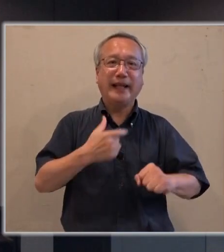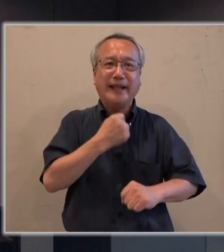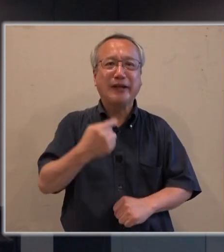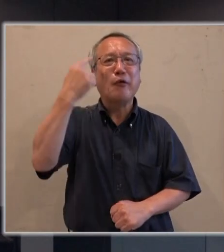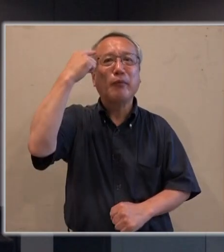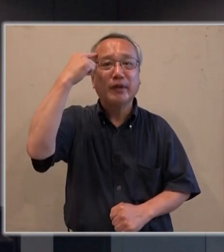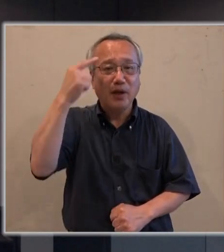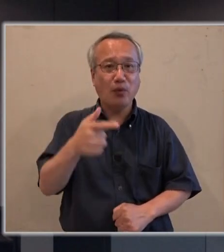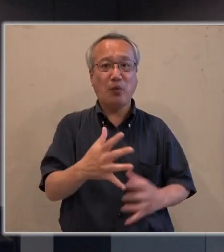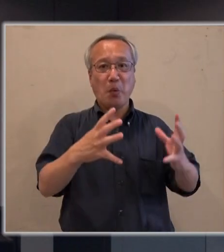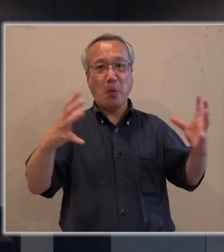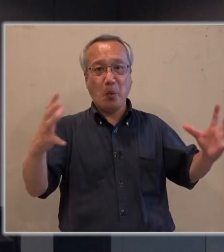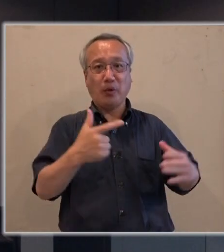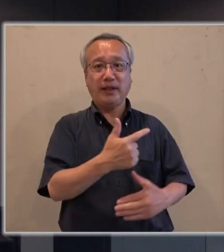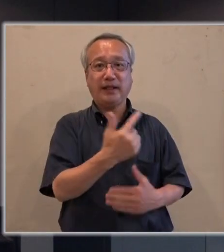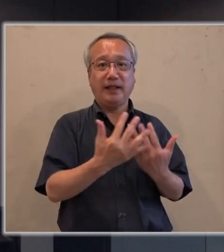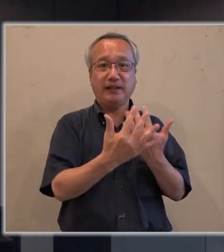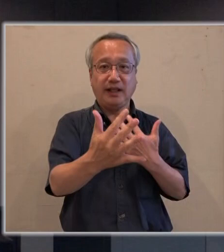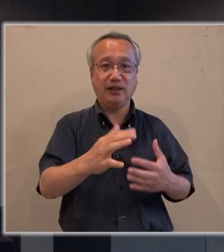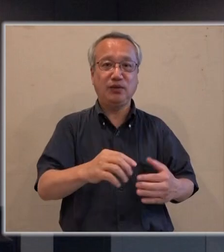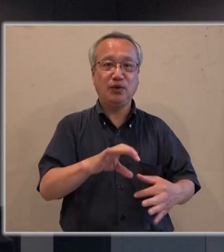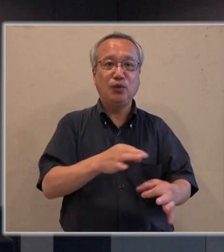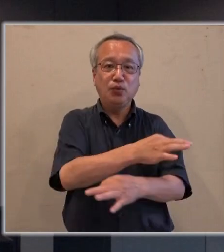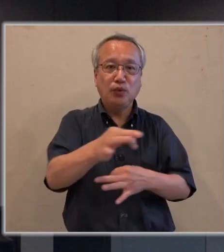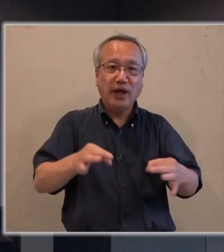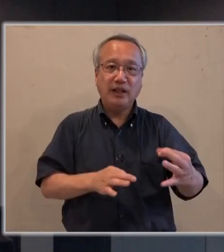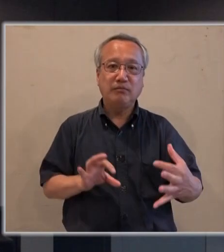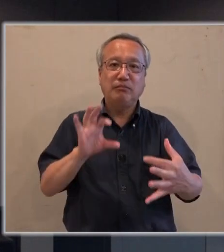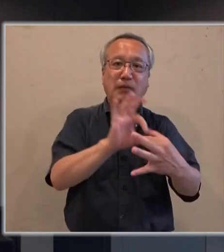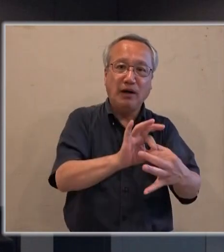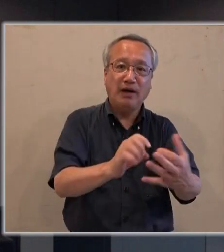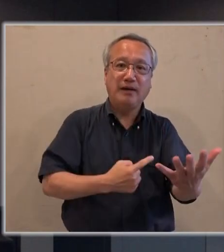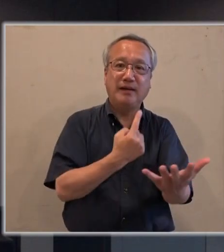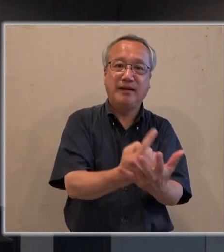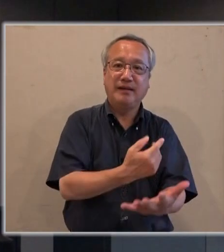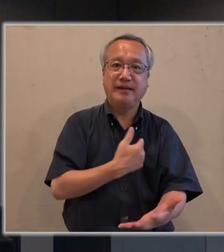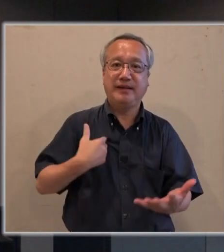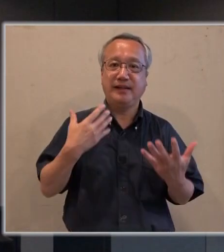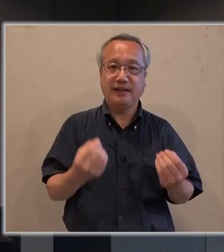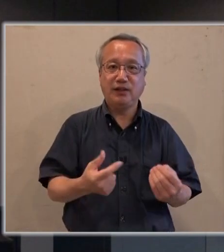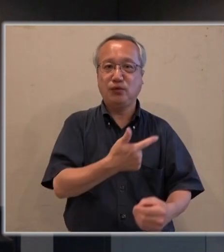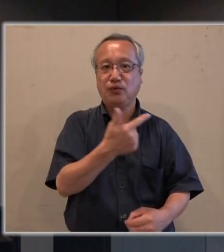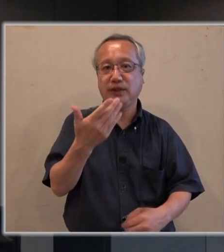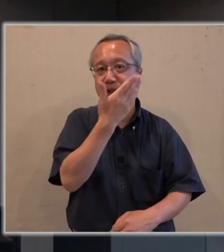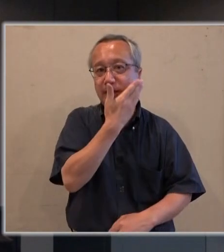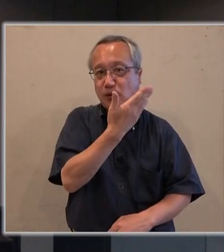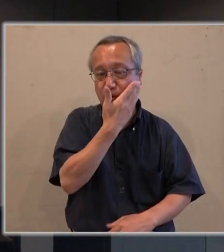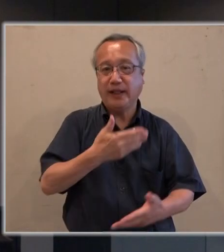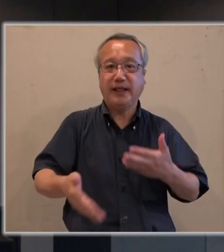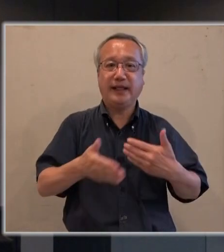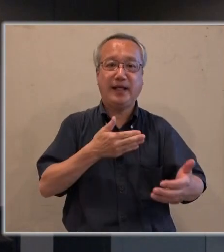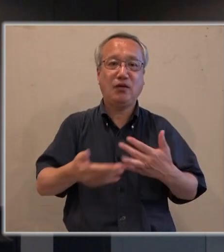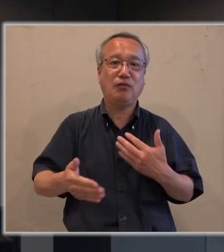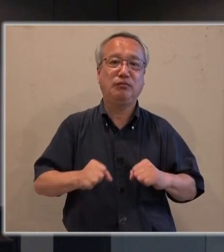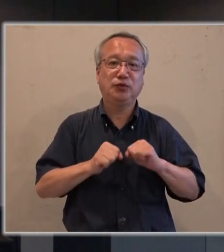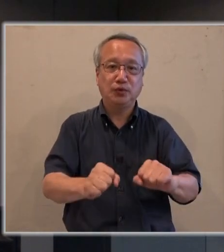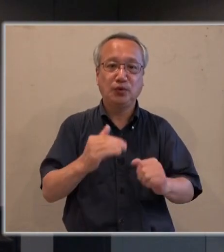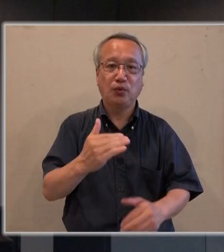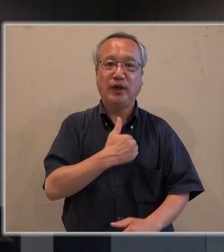の大会の上に関われちゃったっていうところで、すごく貴重な経験を得ることができたなというふうに思っております